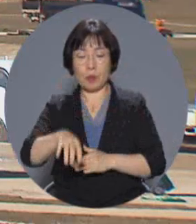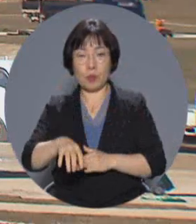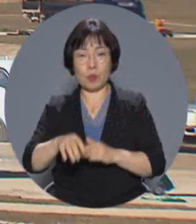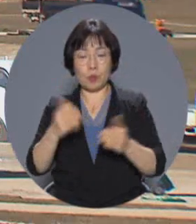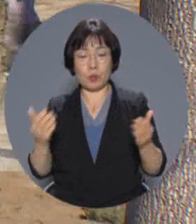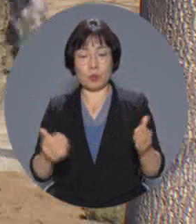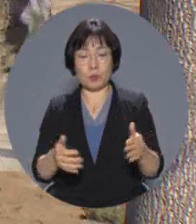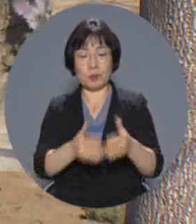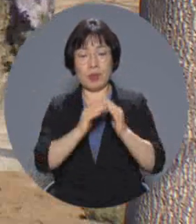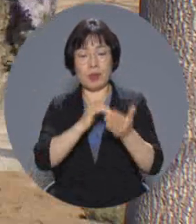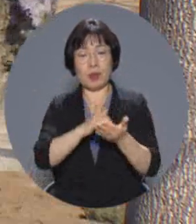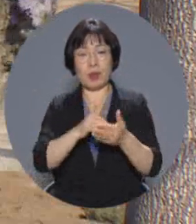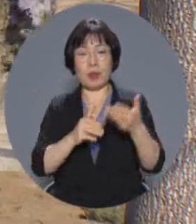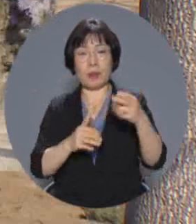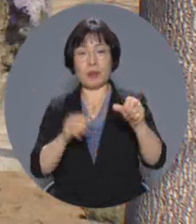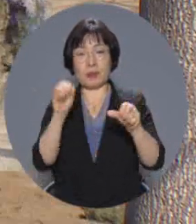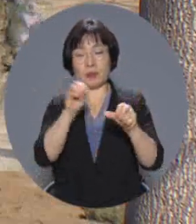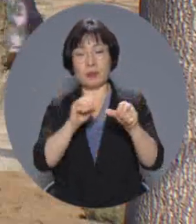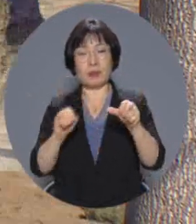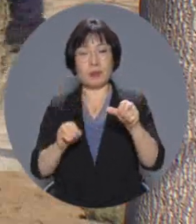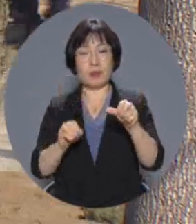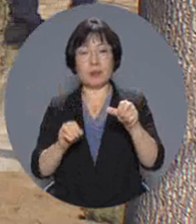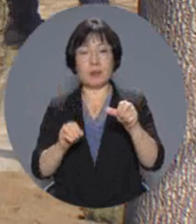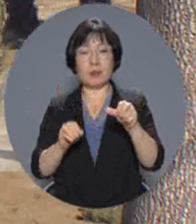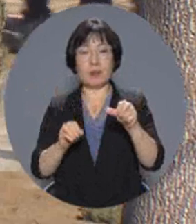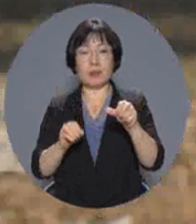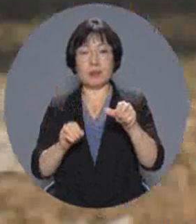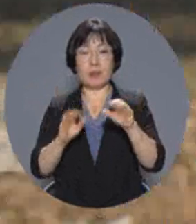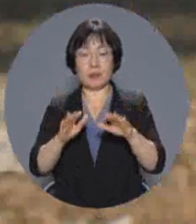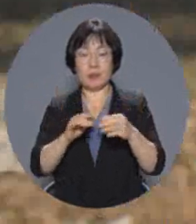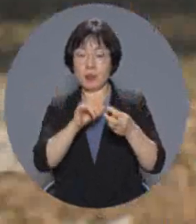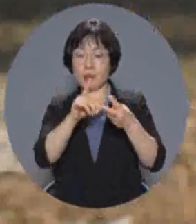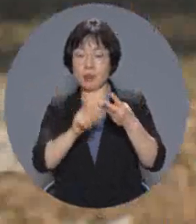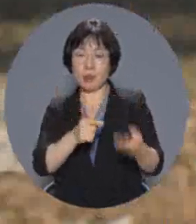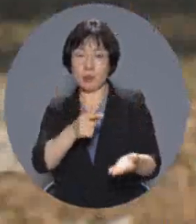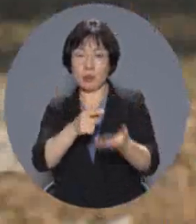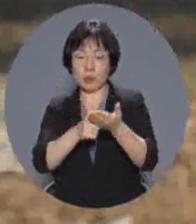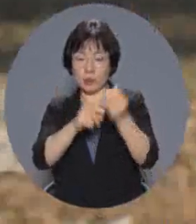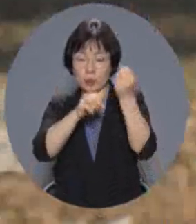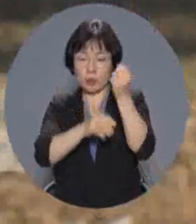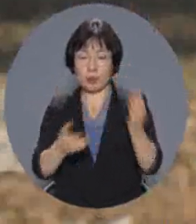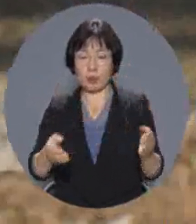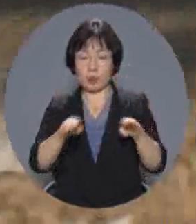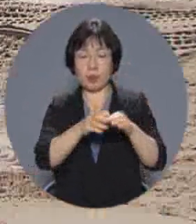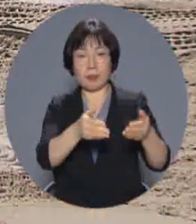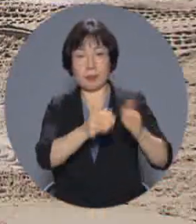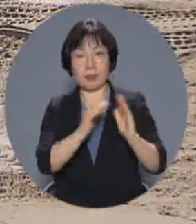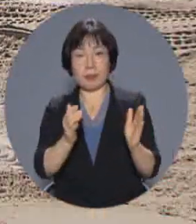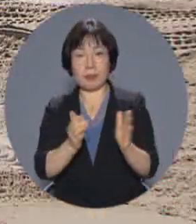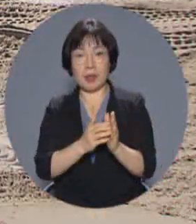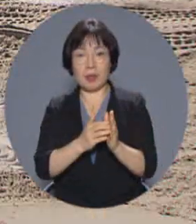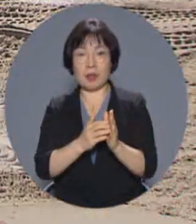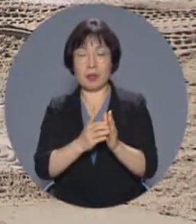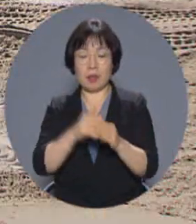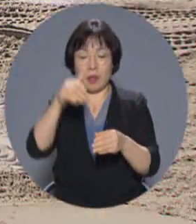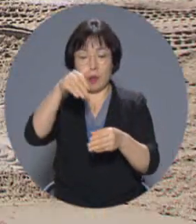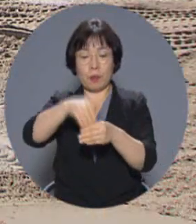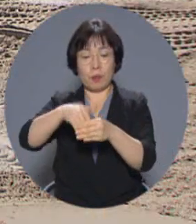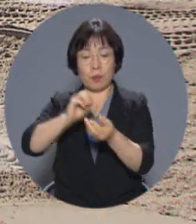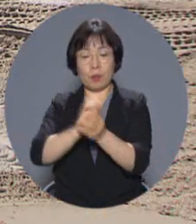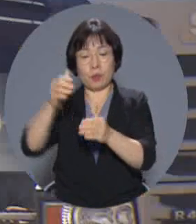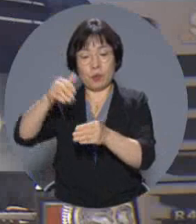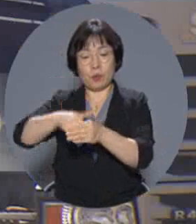공정률은 85%를 기록하고 있습니다. 이번 달 초까지 기반 공사를 마무리하고 본격적으로 꽃을